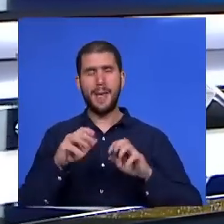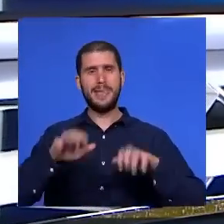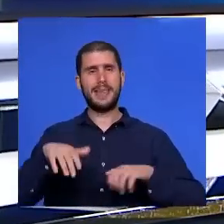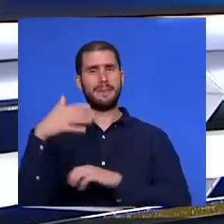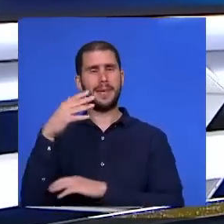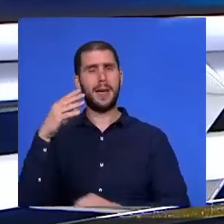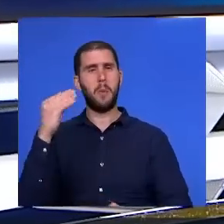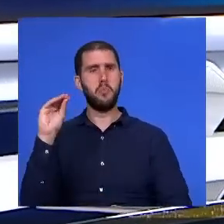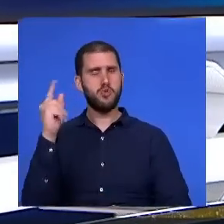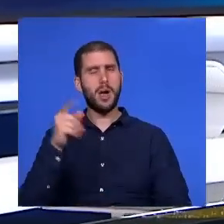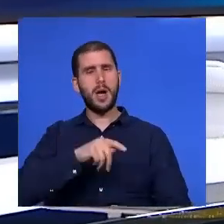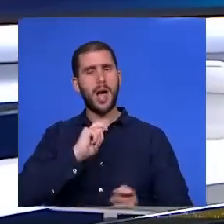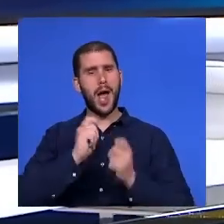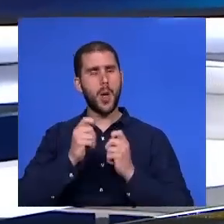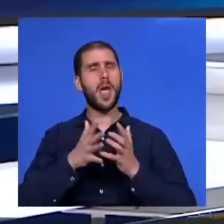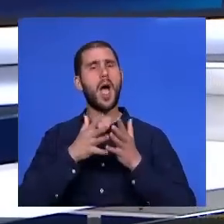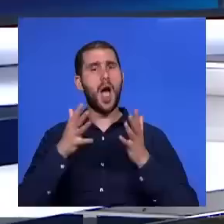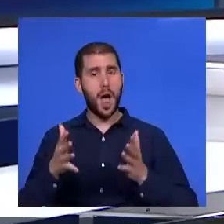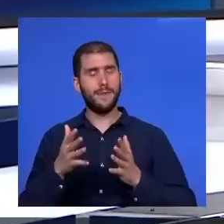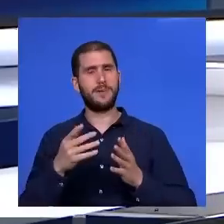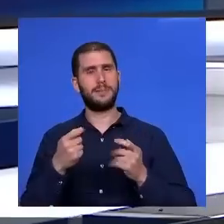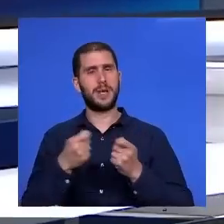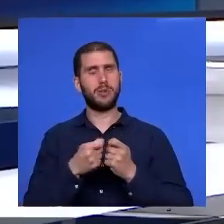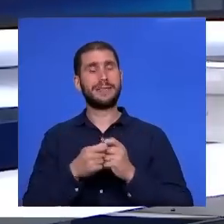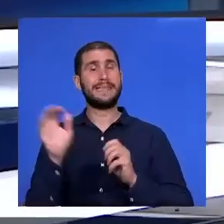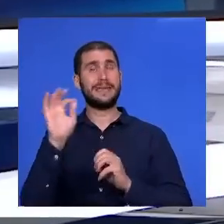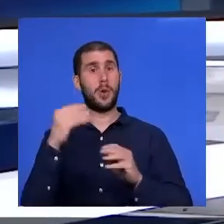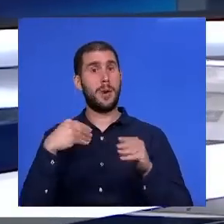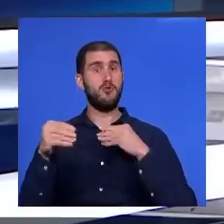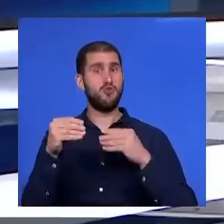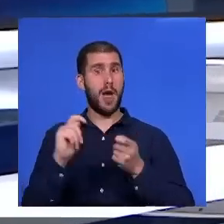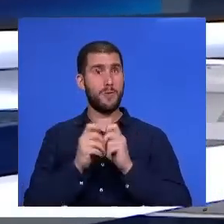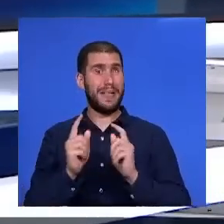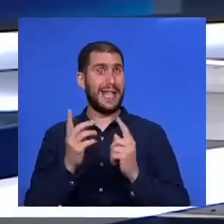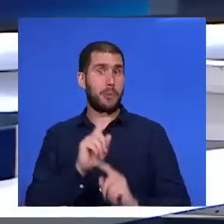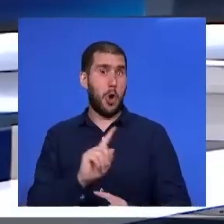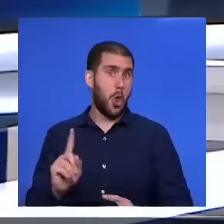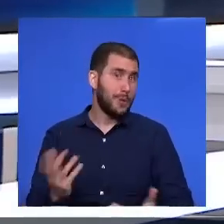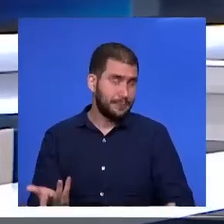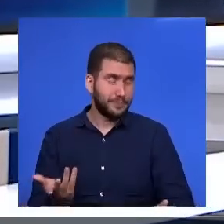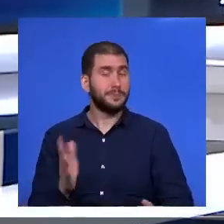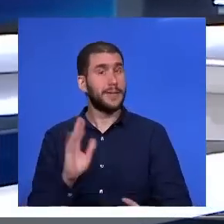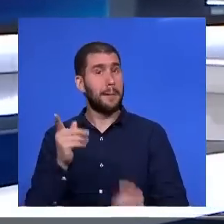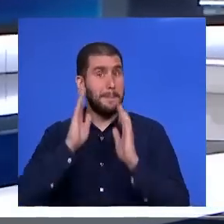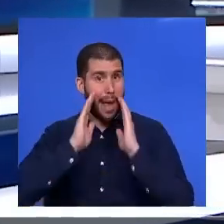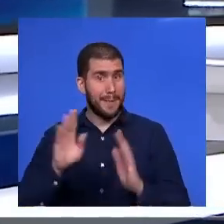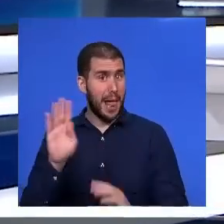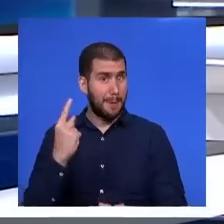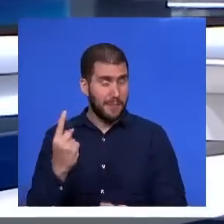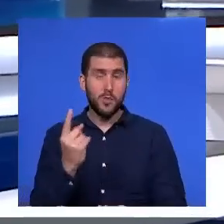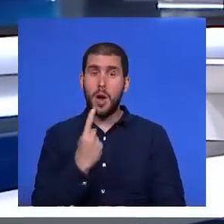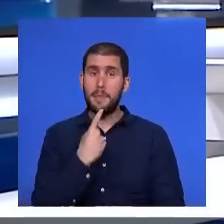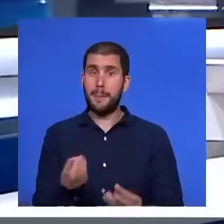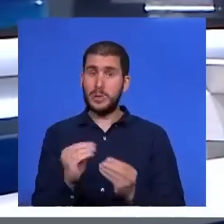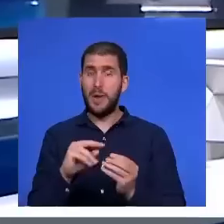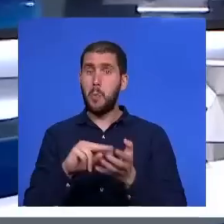הרצוג לרעיון נרחב ומתייחס לסיכויי הפשרה ברפורמה ומה יקרה אם לא יושגו. והאם הוא מאמין לנתניהו? הוא אומר גם,